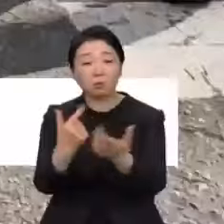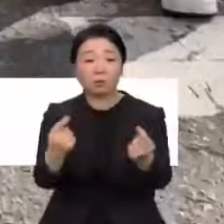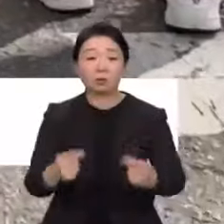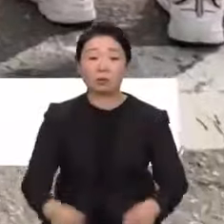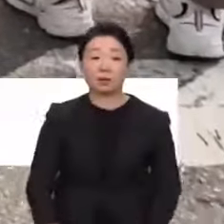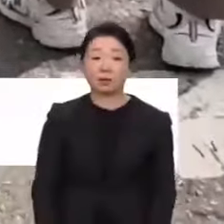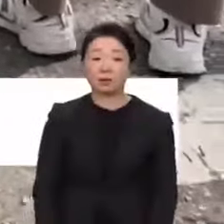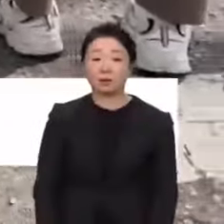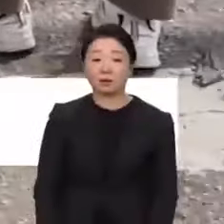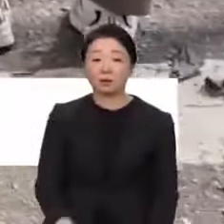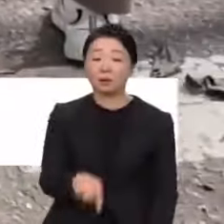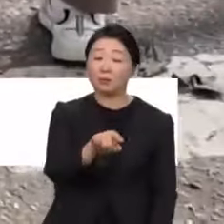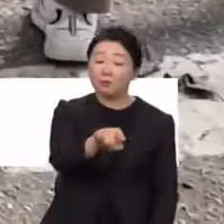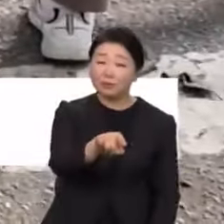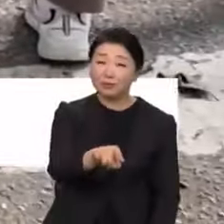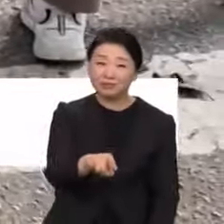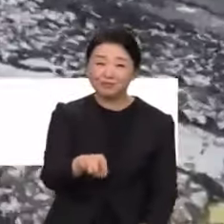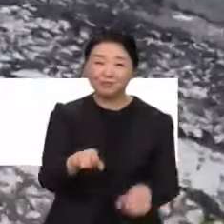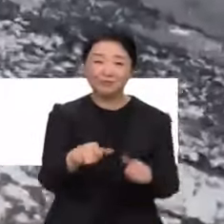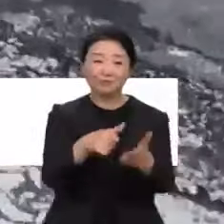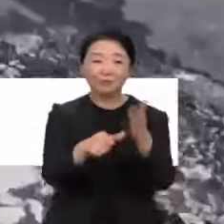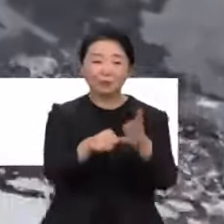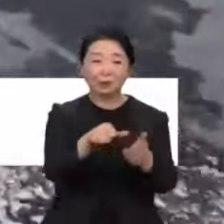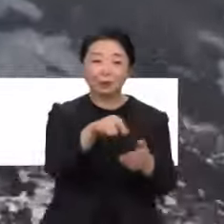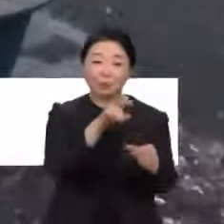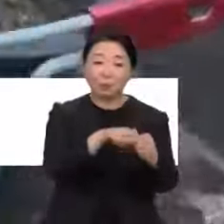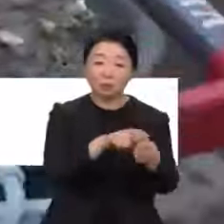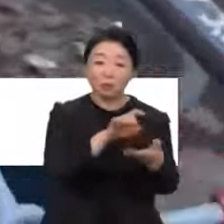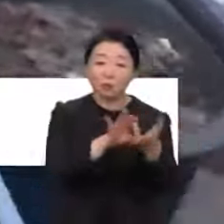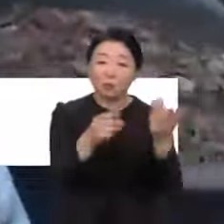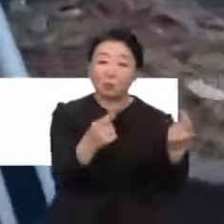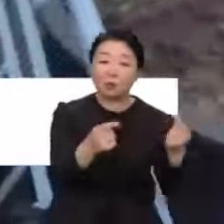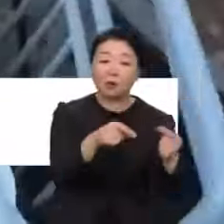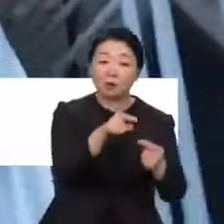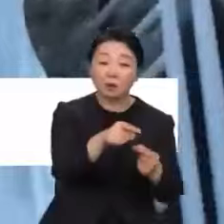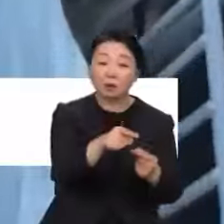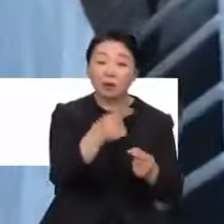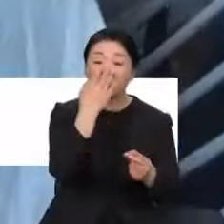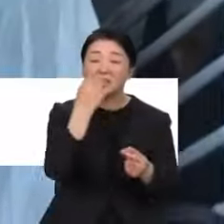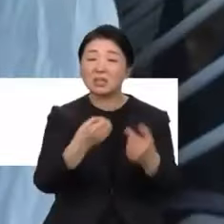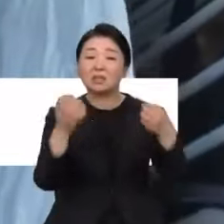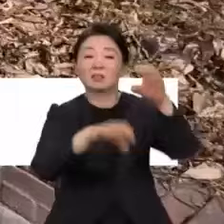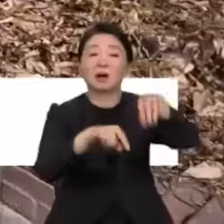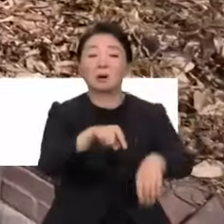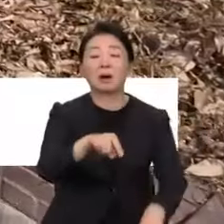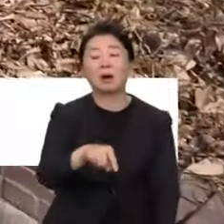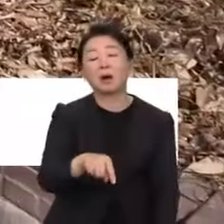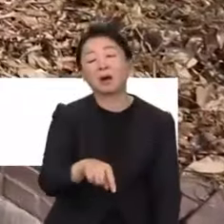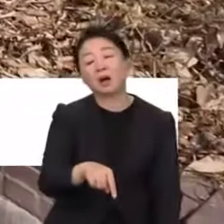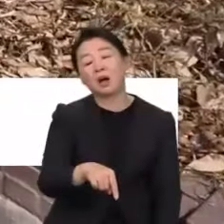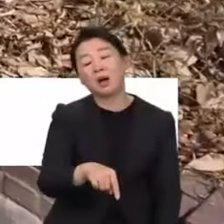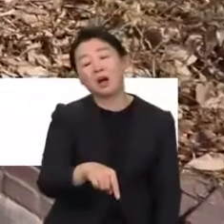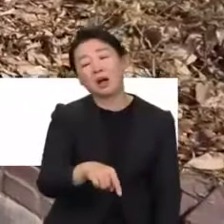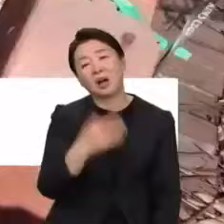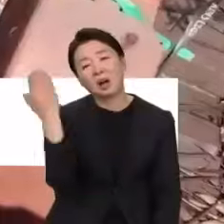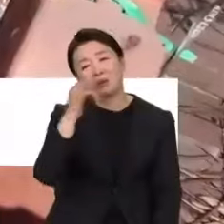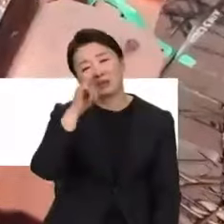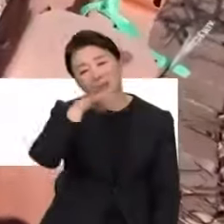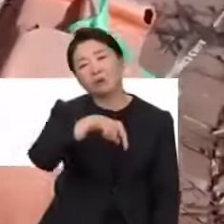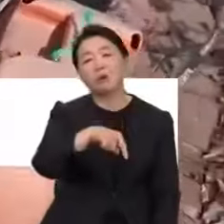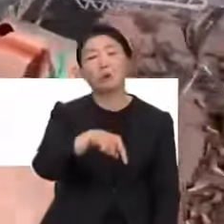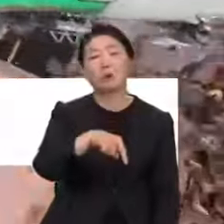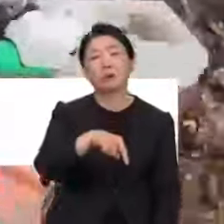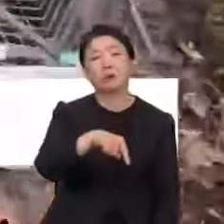우리는 그런 걸 쇼핑 목적으로 쓰는 건데 거기에 쓰레기를 또 담으니까 위생적으로도 좀 찝찝할 수도